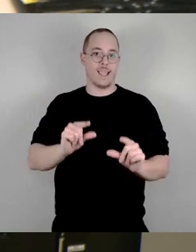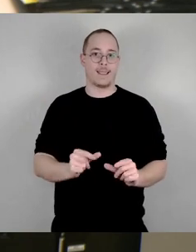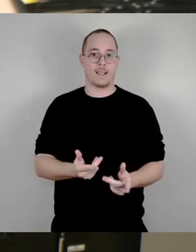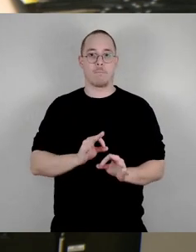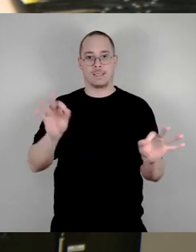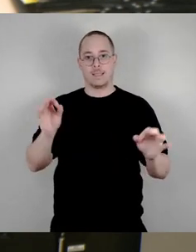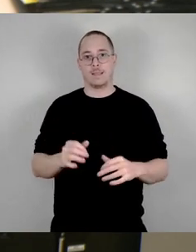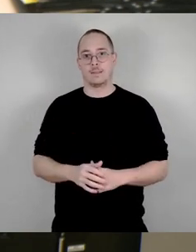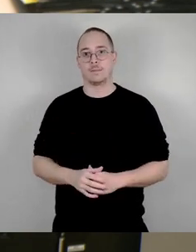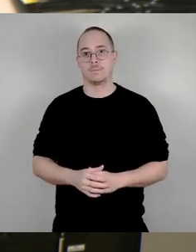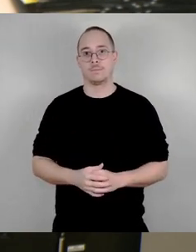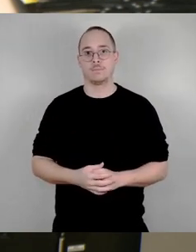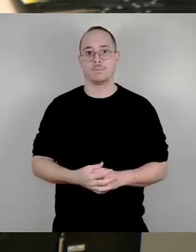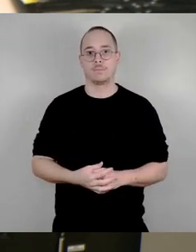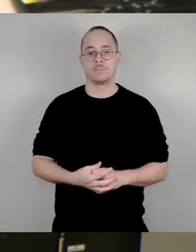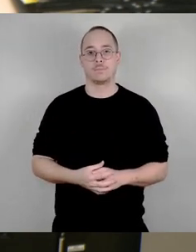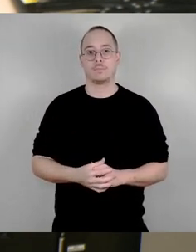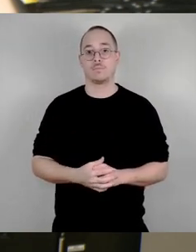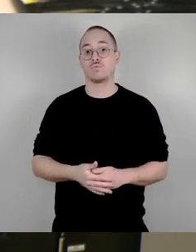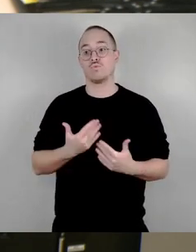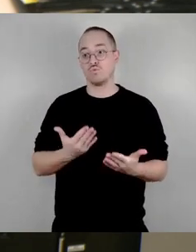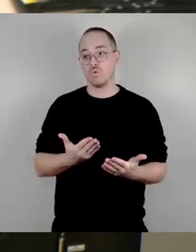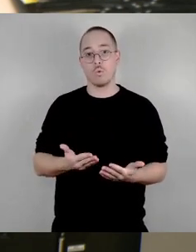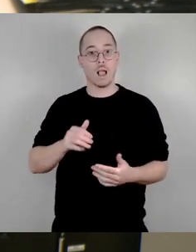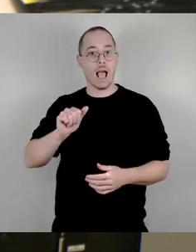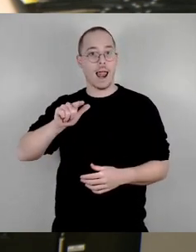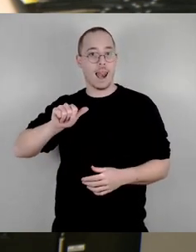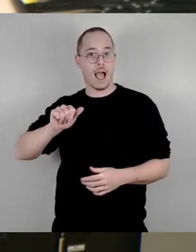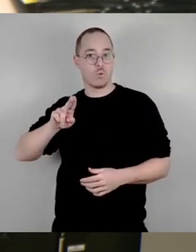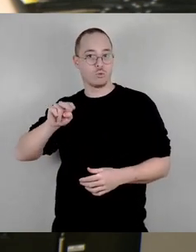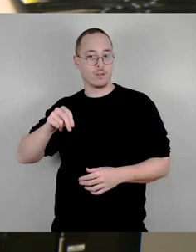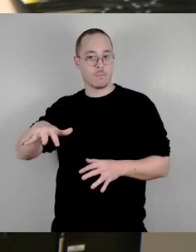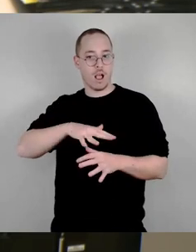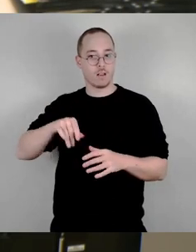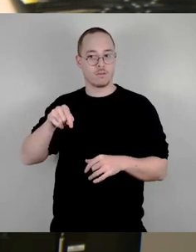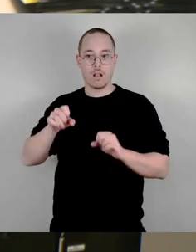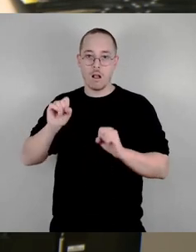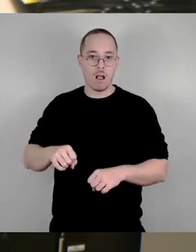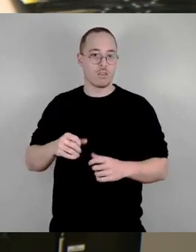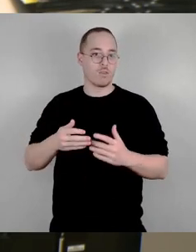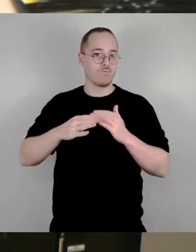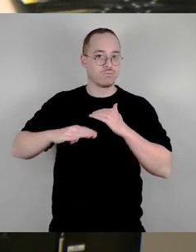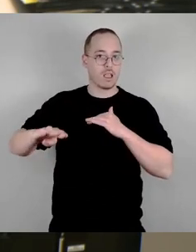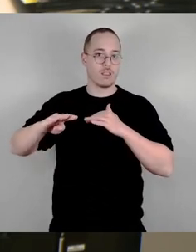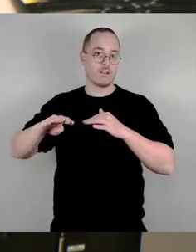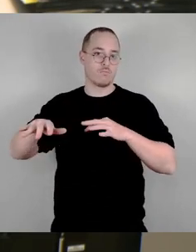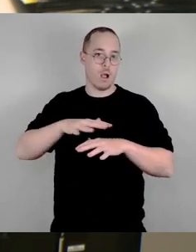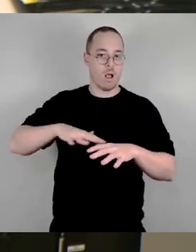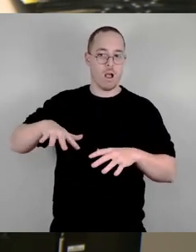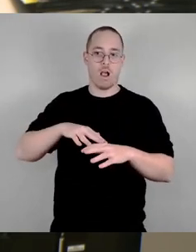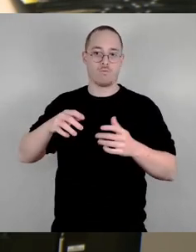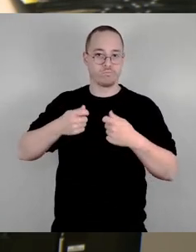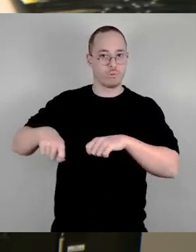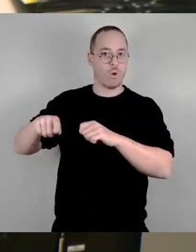gehen sehr progressiv mit Skateflächen um und ordnen diese unmittelbar in urbane Stadträume ein. Der Dresdner Ansatz,